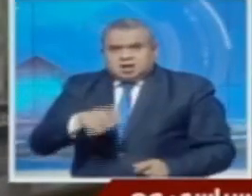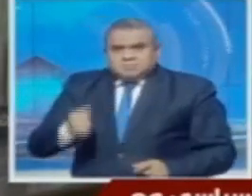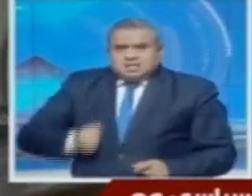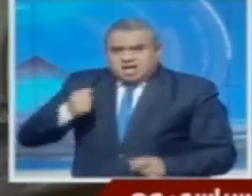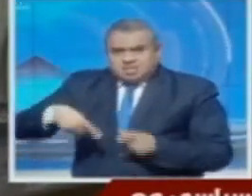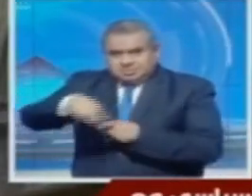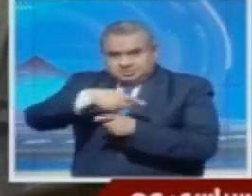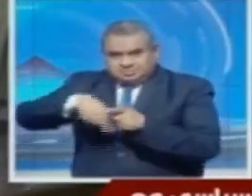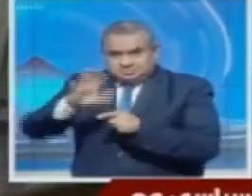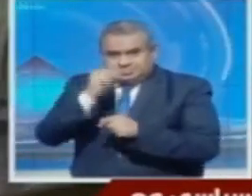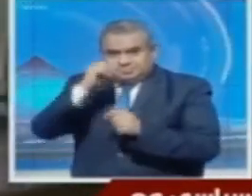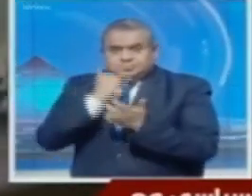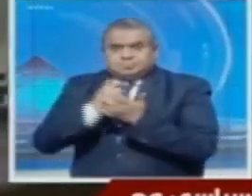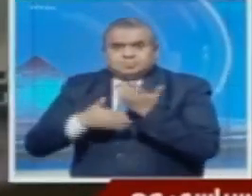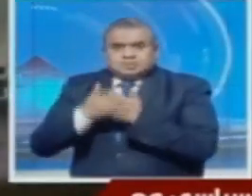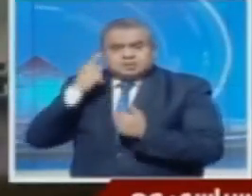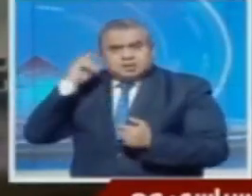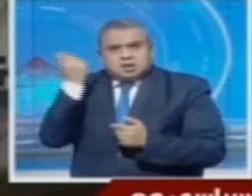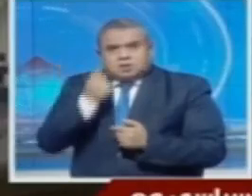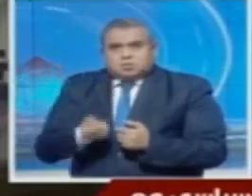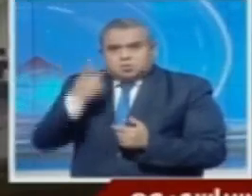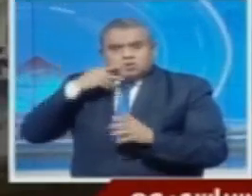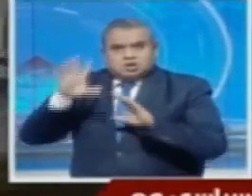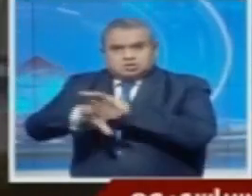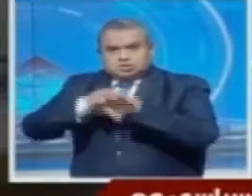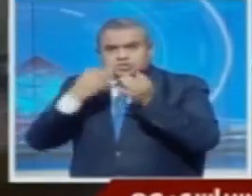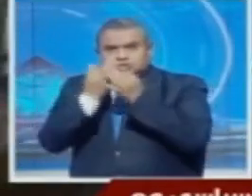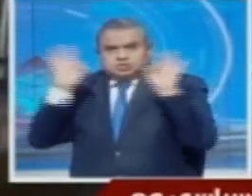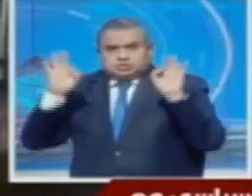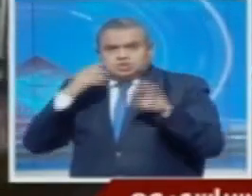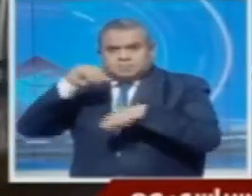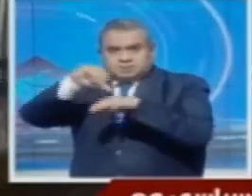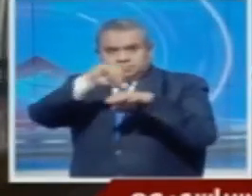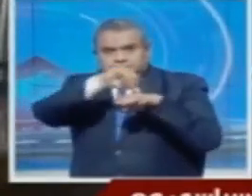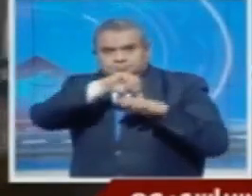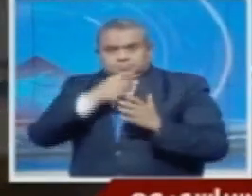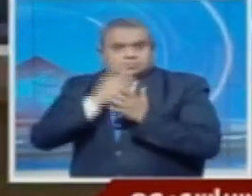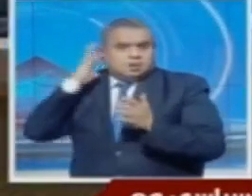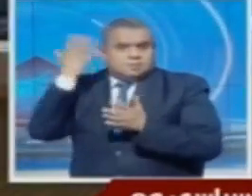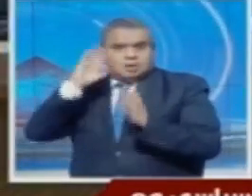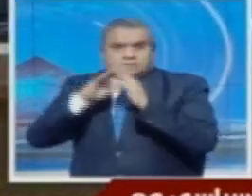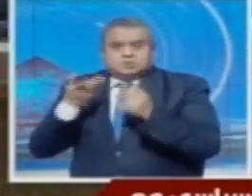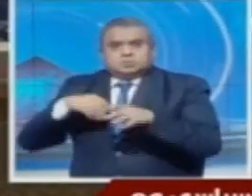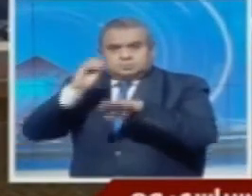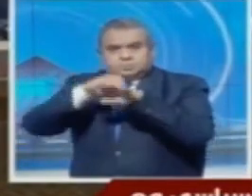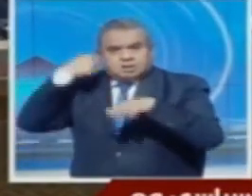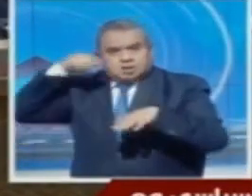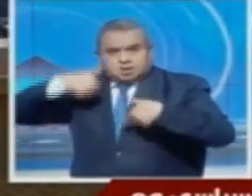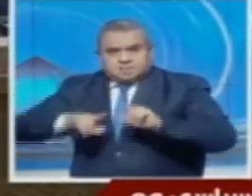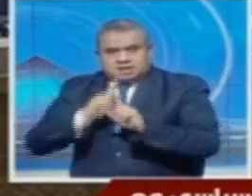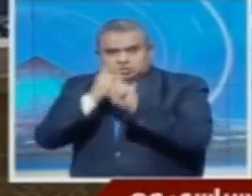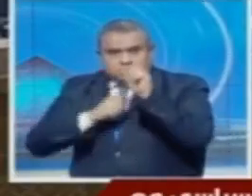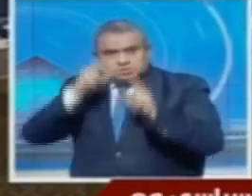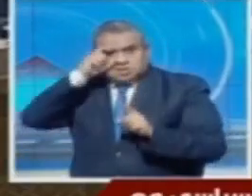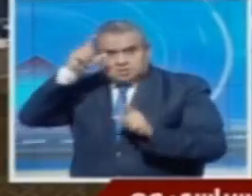مصر، وذلك ضمن الرؤية الشاملة لإعادة تطوير عدد من المناطق على مستوى الجمهورية. جدد مدبولي التأكيد